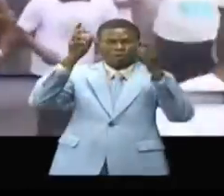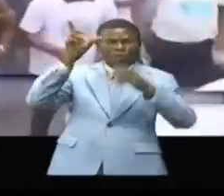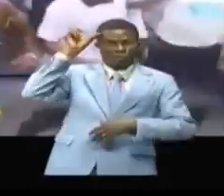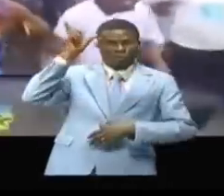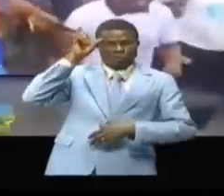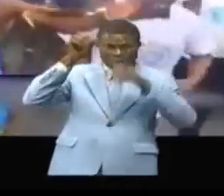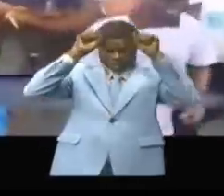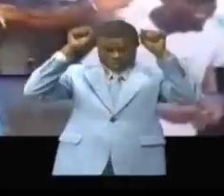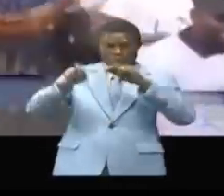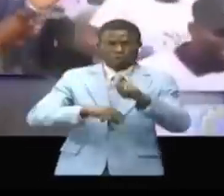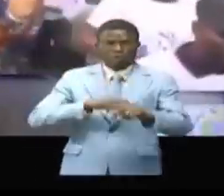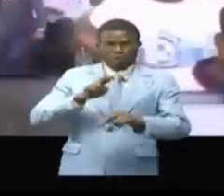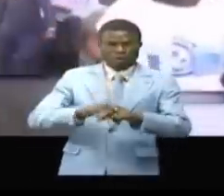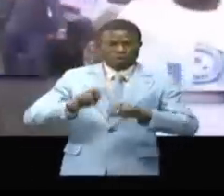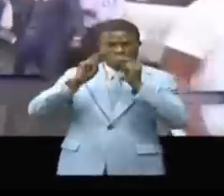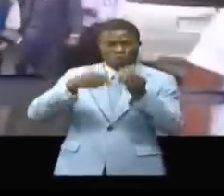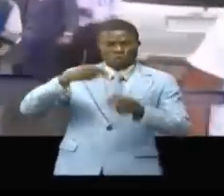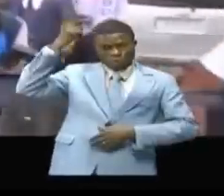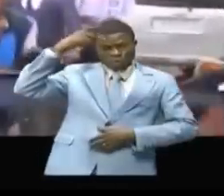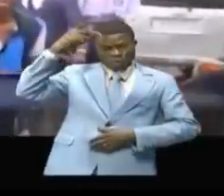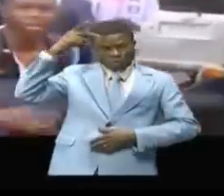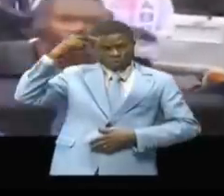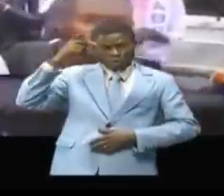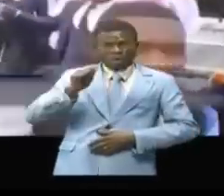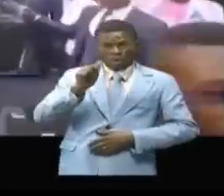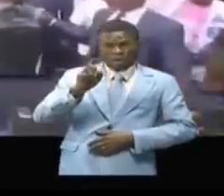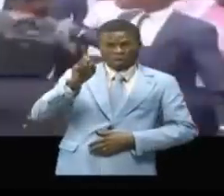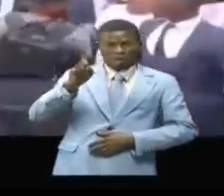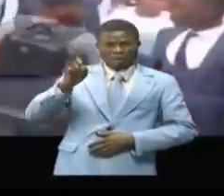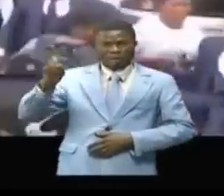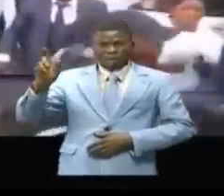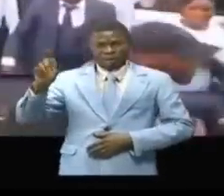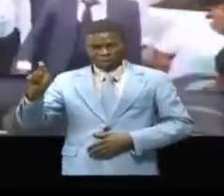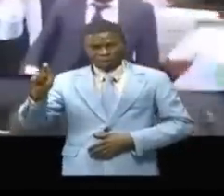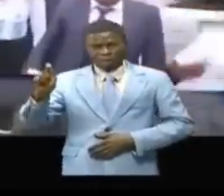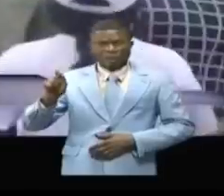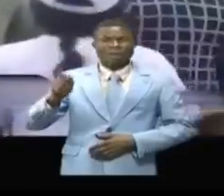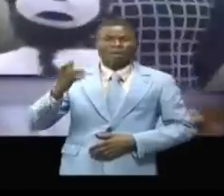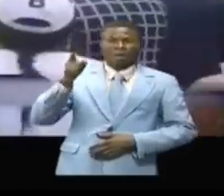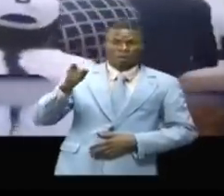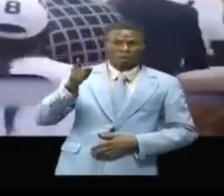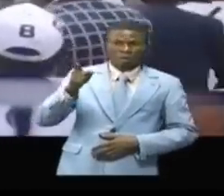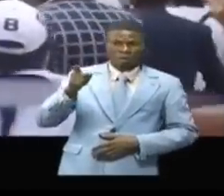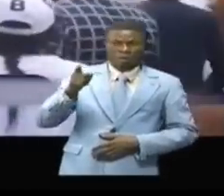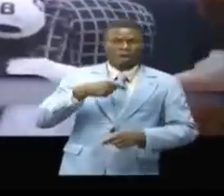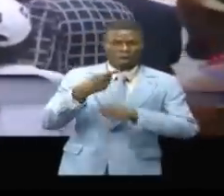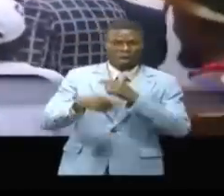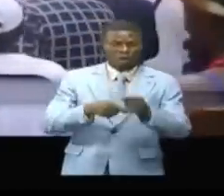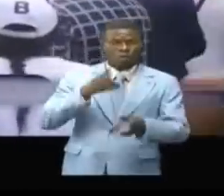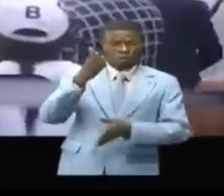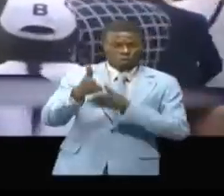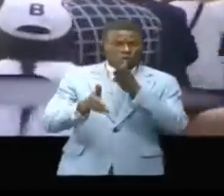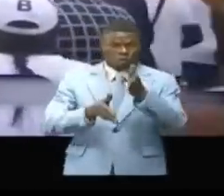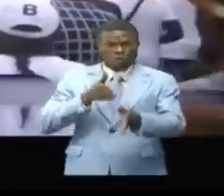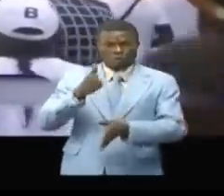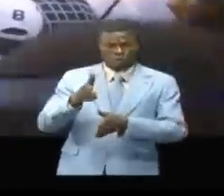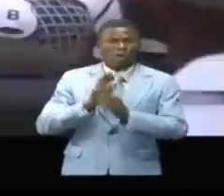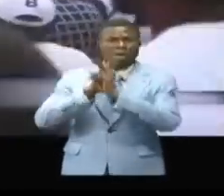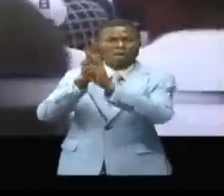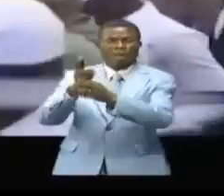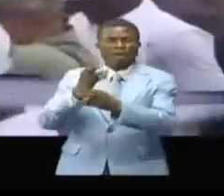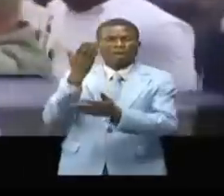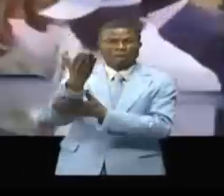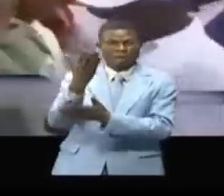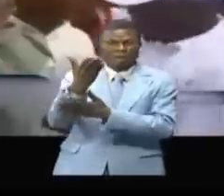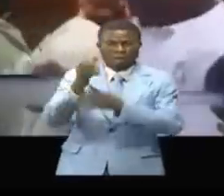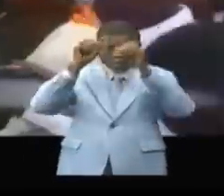le président national du parti politique ABD, Cédric Tshisekedi Kapumba, a débuté sa tournée en réponse à l'appel